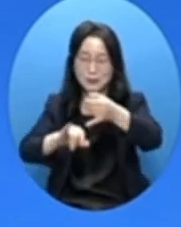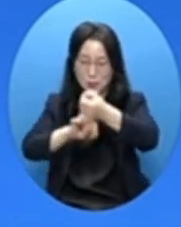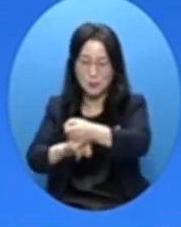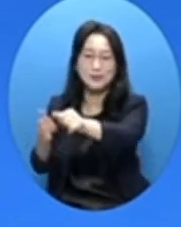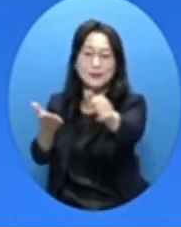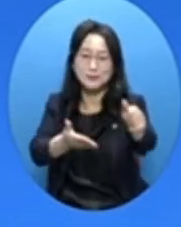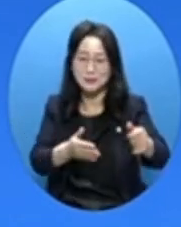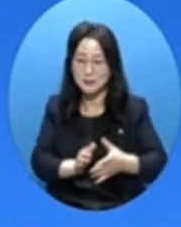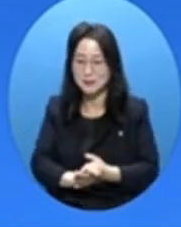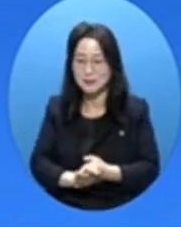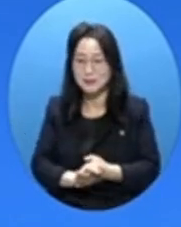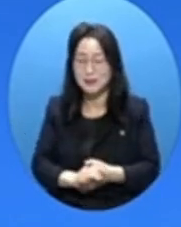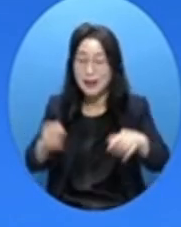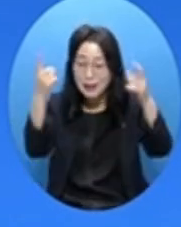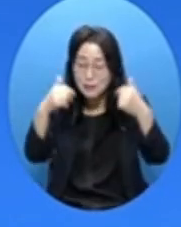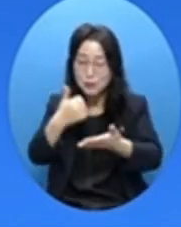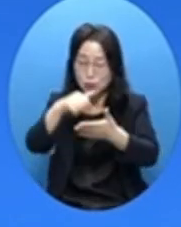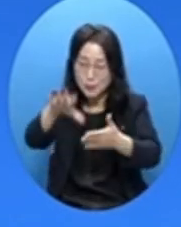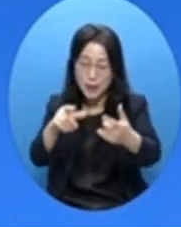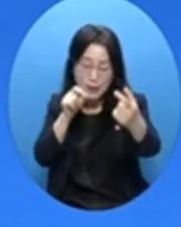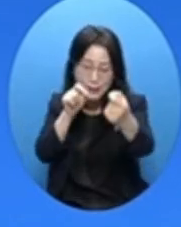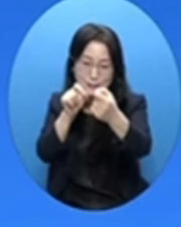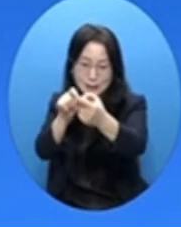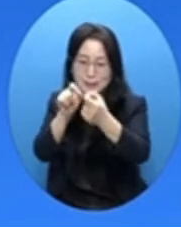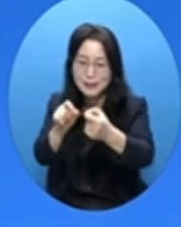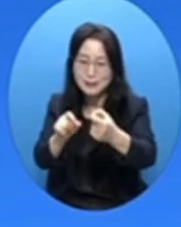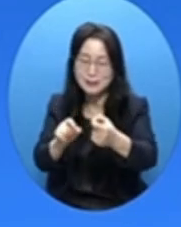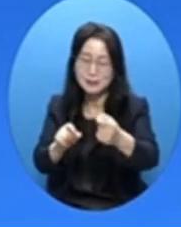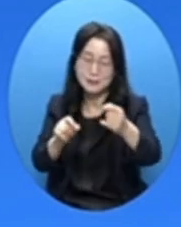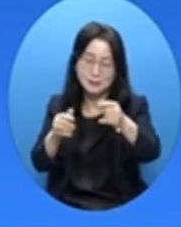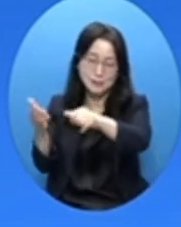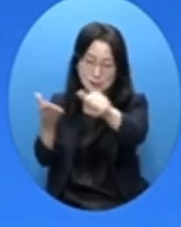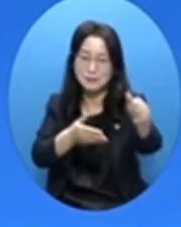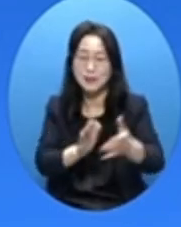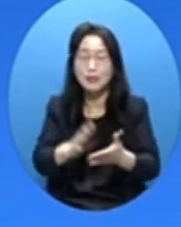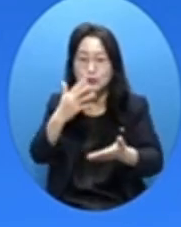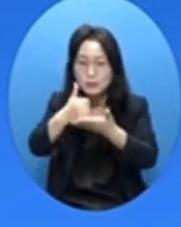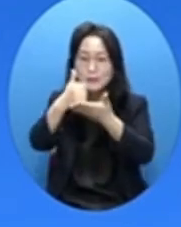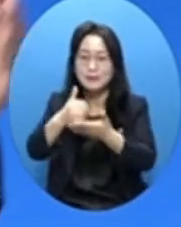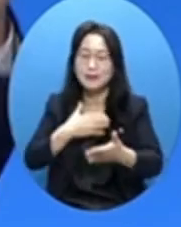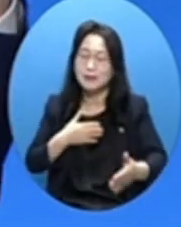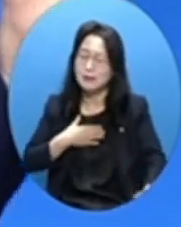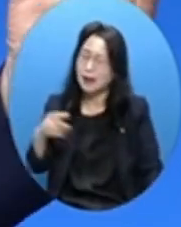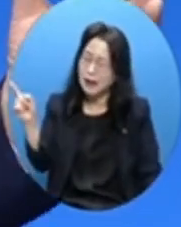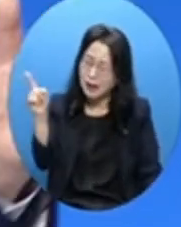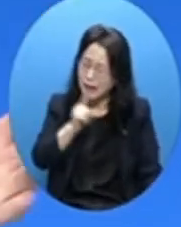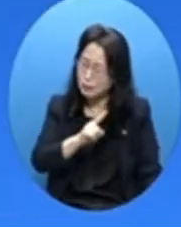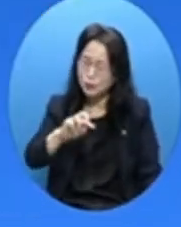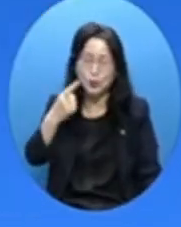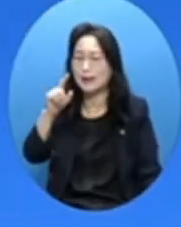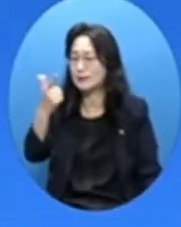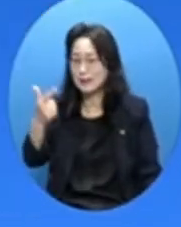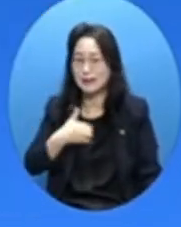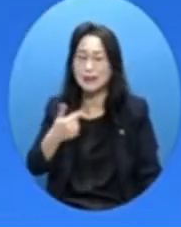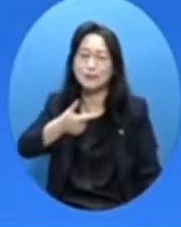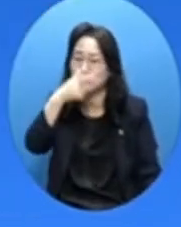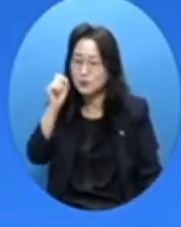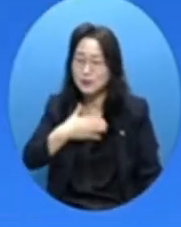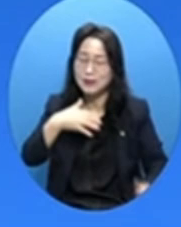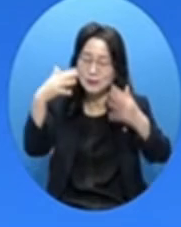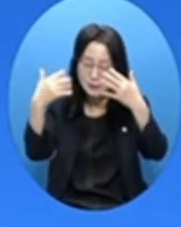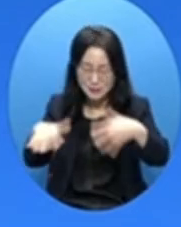바랍니다 날마다 주 앞에 더 가까이 두 바퀴의 나으시길 바랍니다 7일 난 아무것도 아닙니다 나는 부족합니다 나는